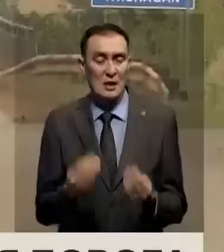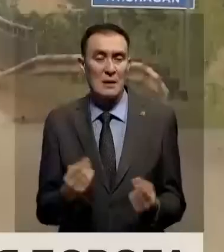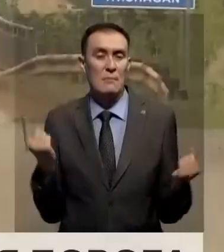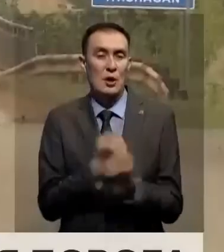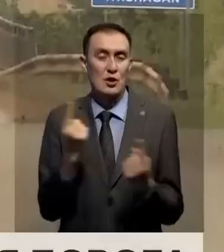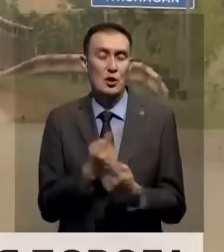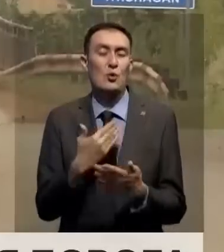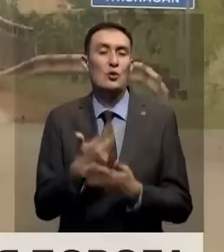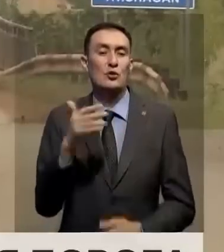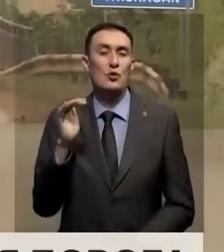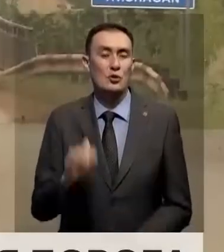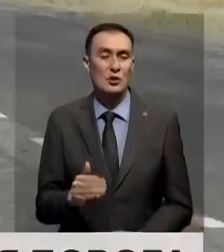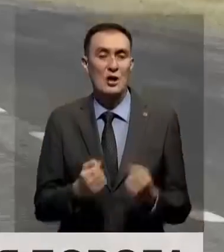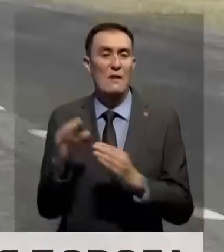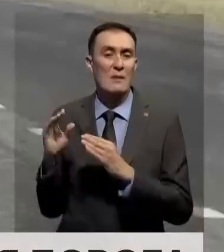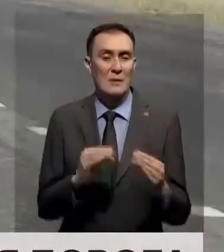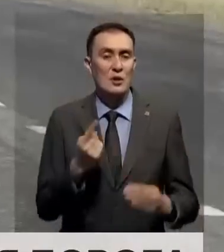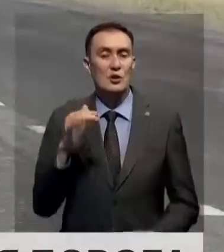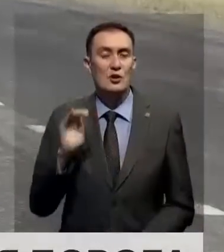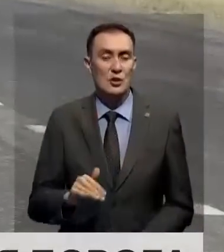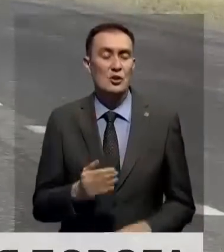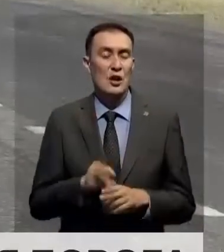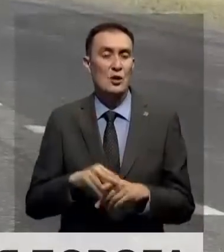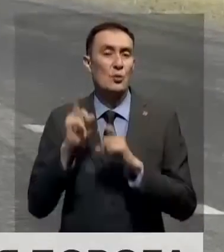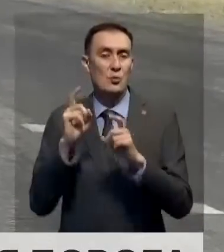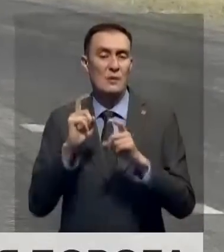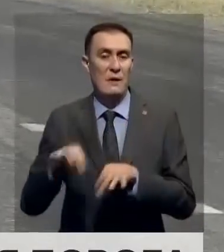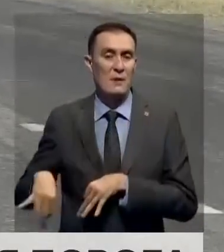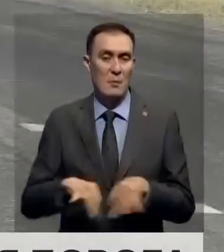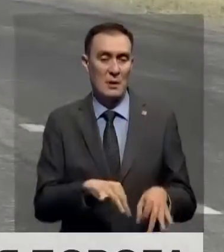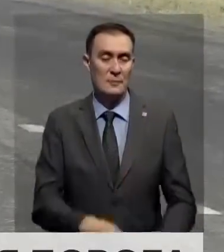проезжают около 3000 автомобилей, и 1000 из них большегрузы.